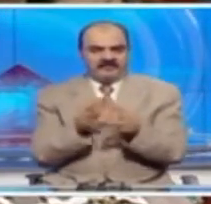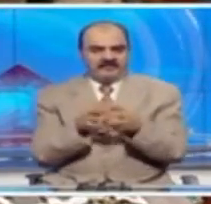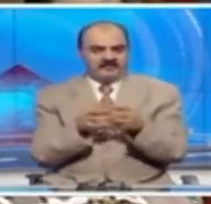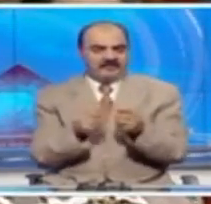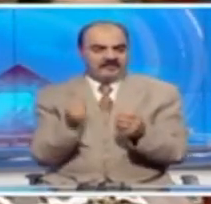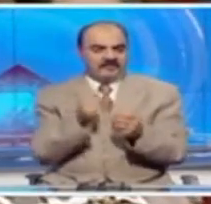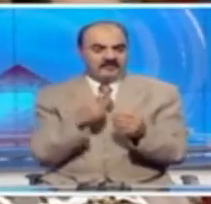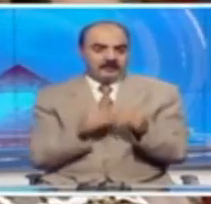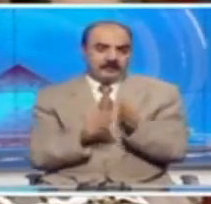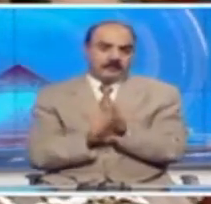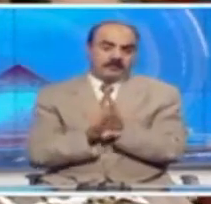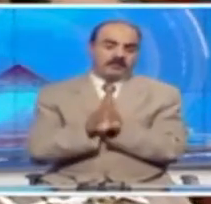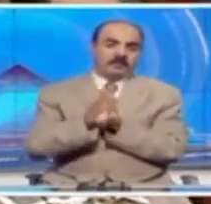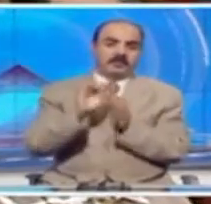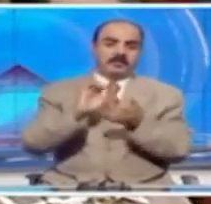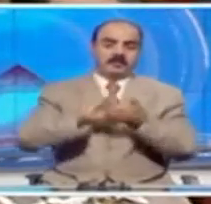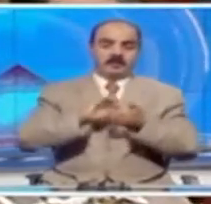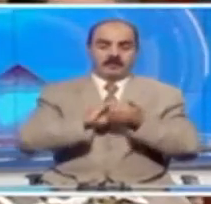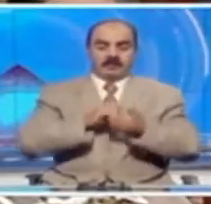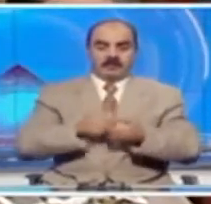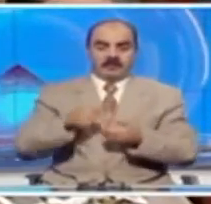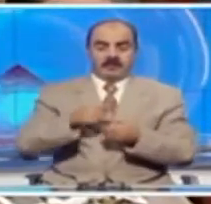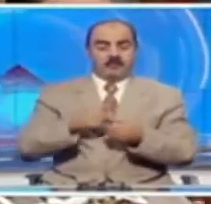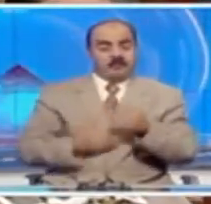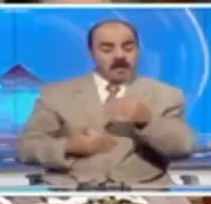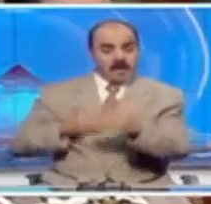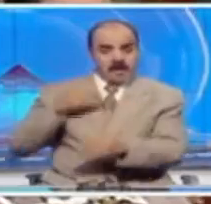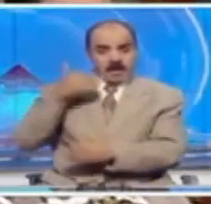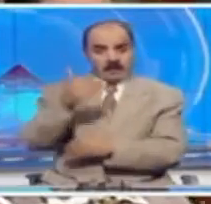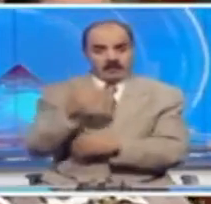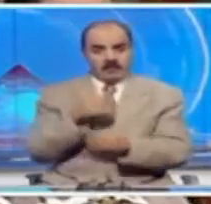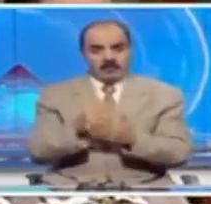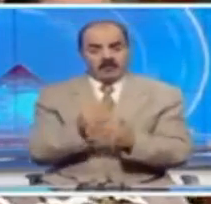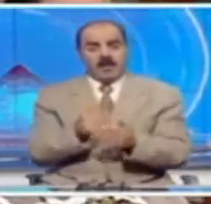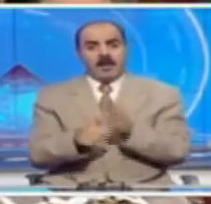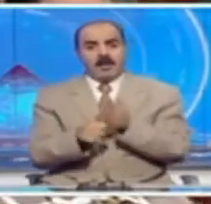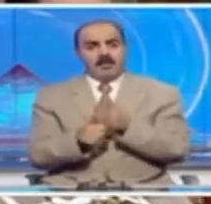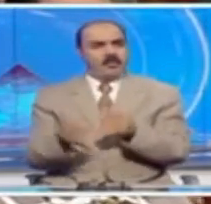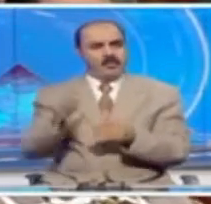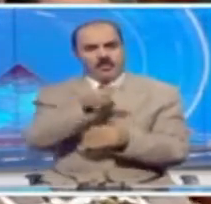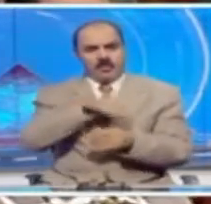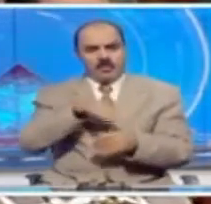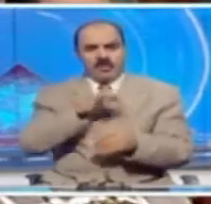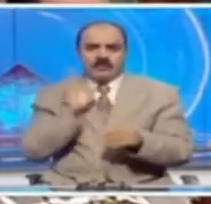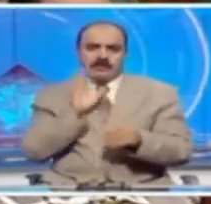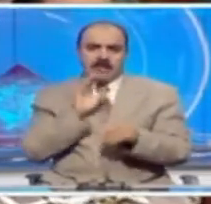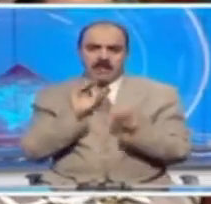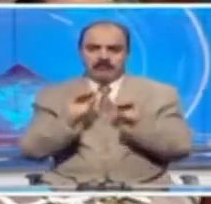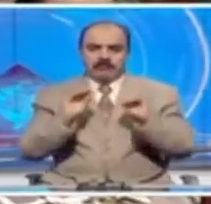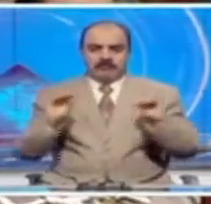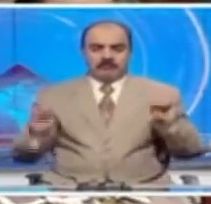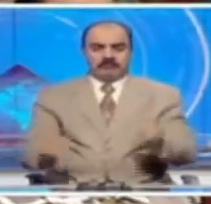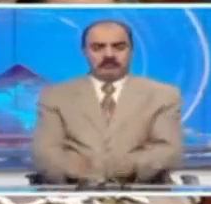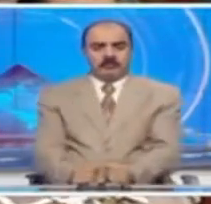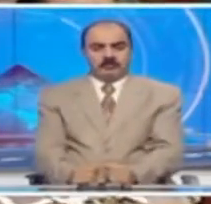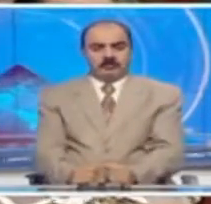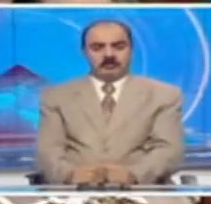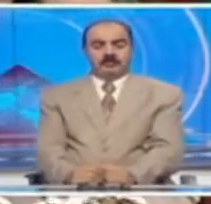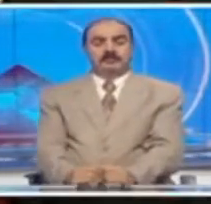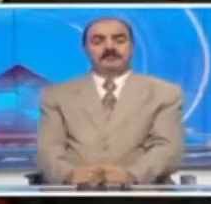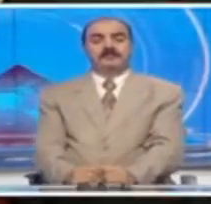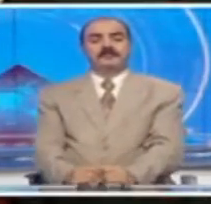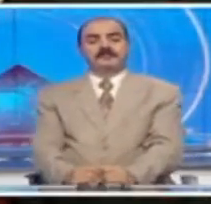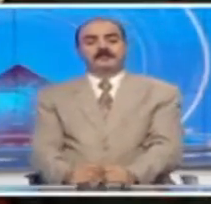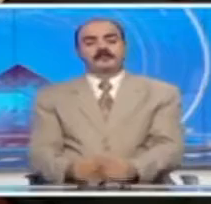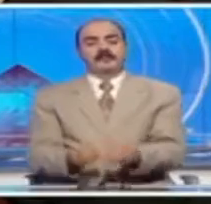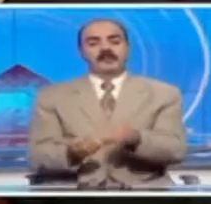بوجود آفاق أرحب من التعاون العائد بشكل كلي وأولي على الدارسين والباحثين. الوكالة